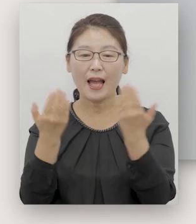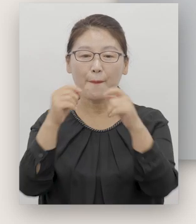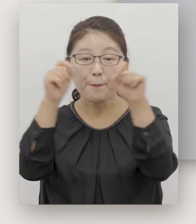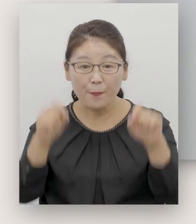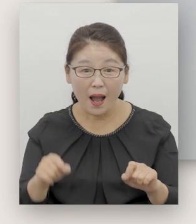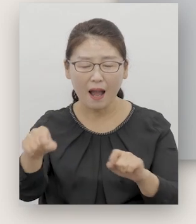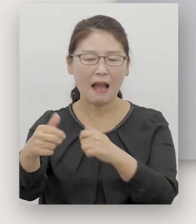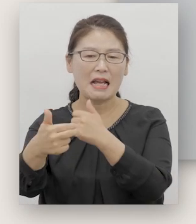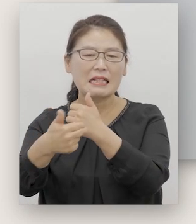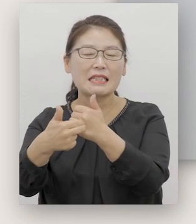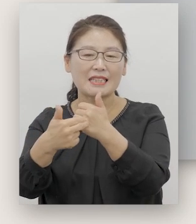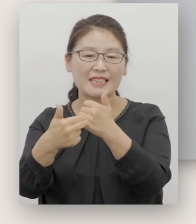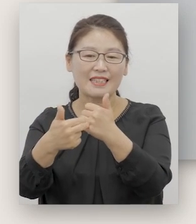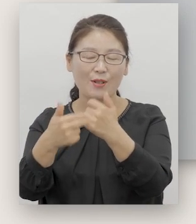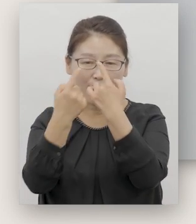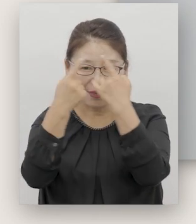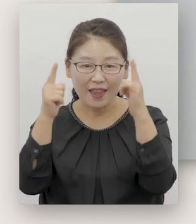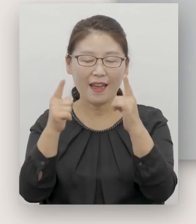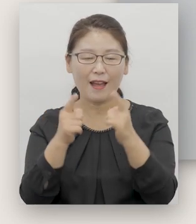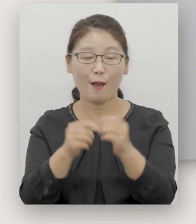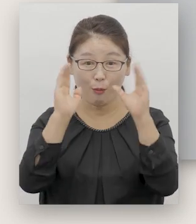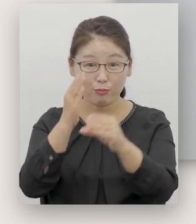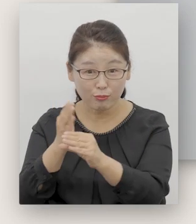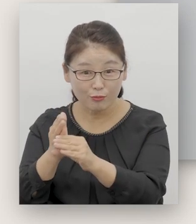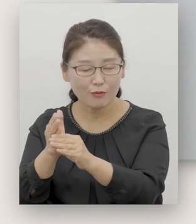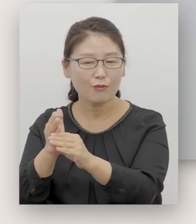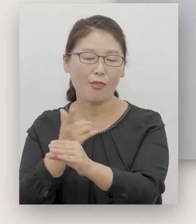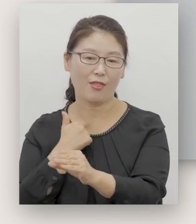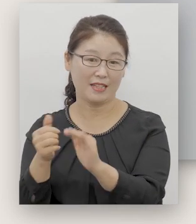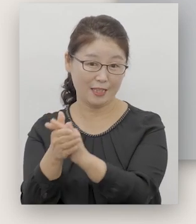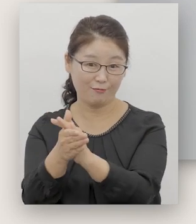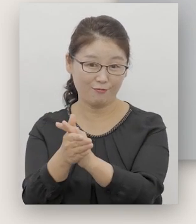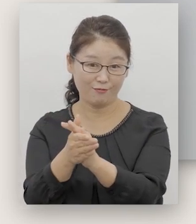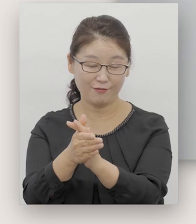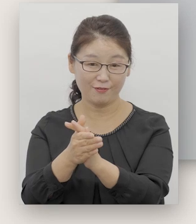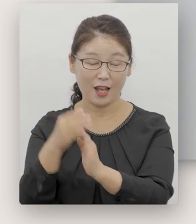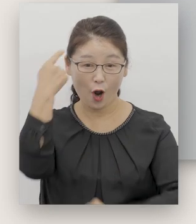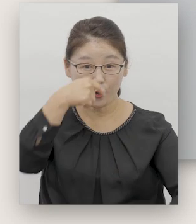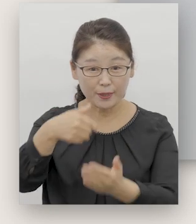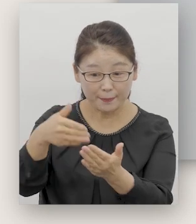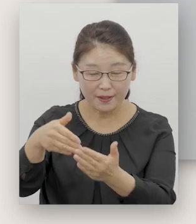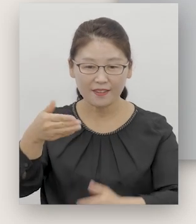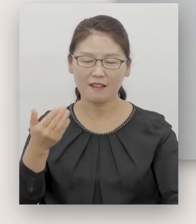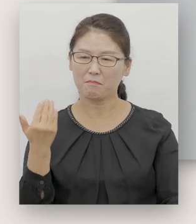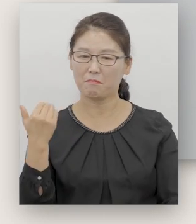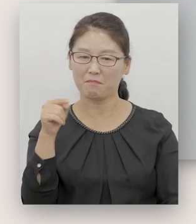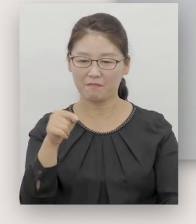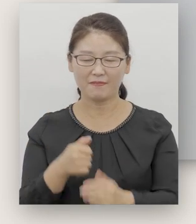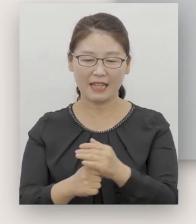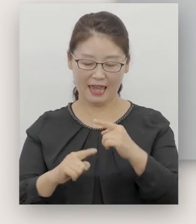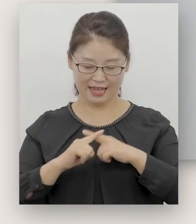이렇게 표현을 한 것이죠. 또 하나는 당시 이제 엑스레이 기술이 발달을 해서, 이제 의학